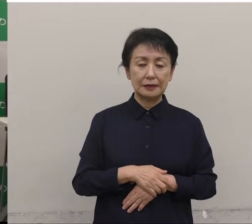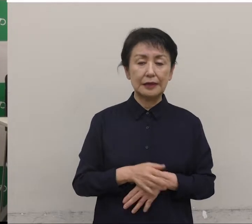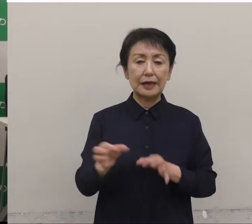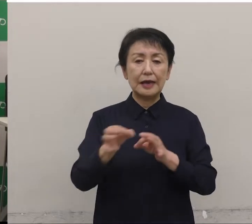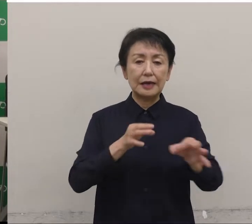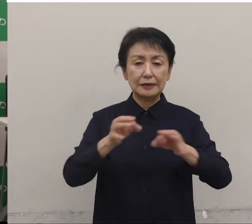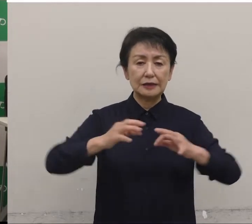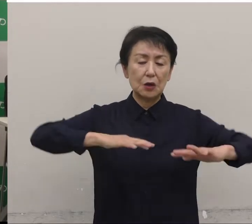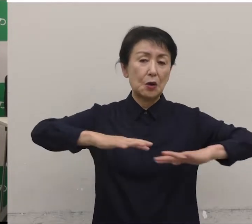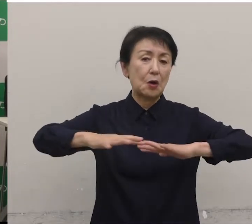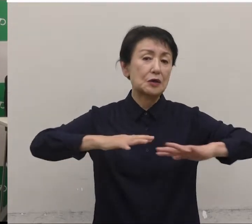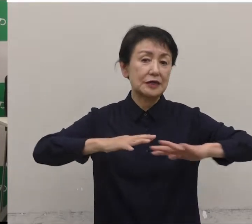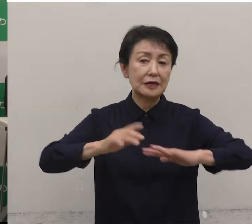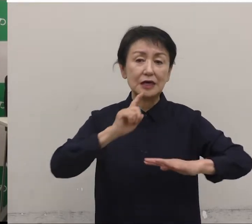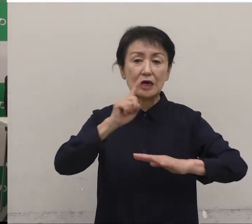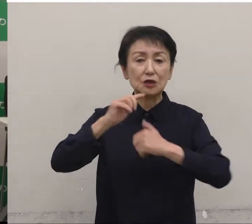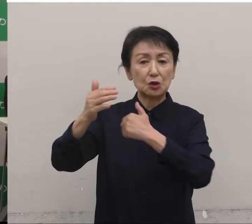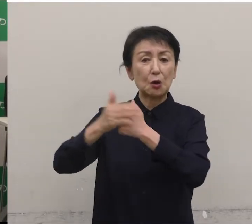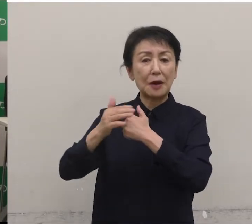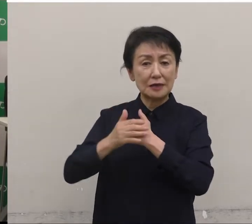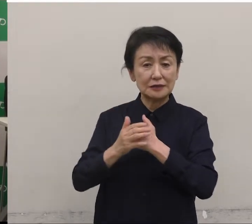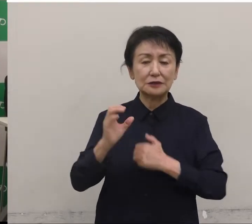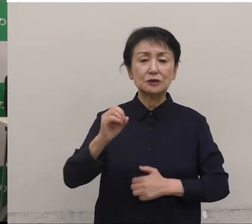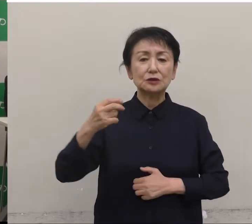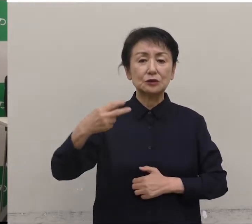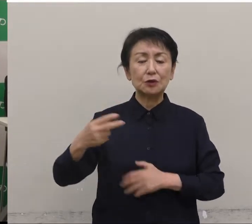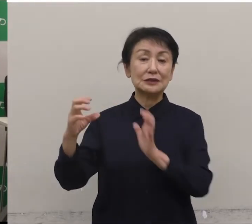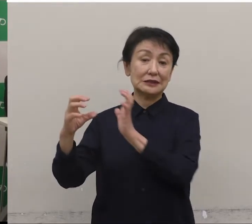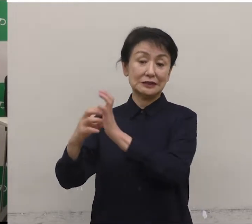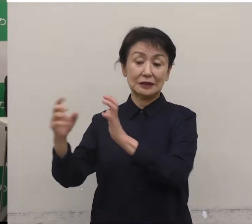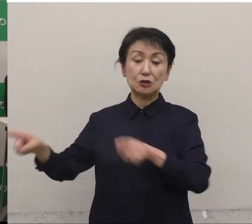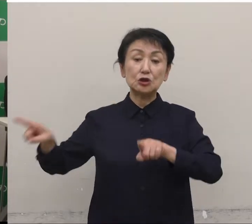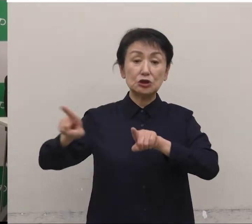のお兄さんと一緒に、東京の有楽